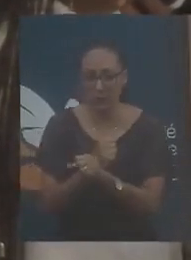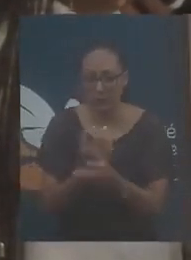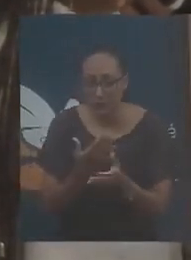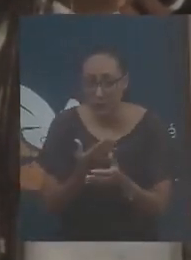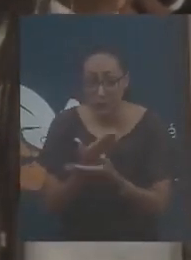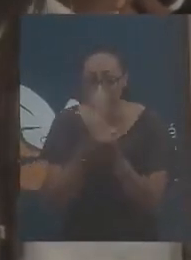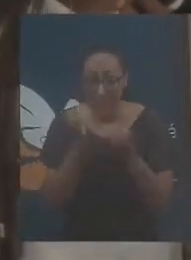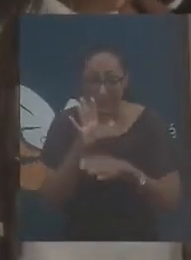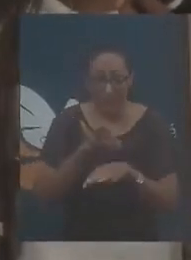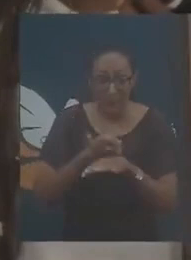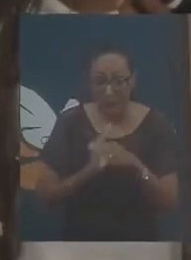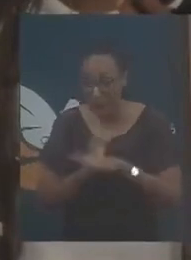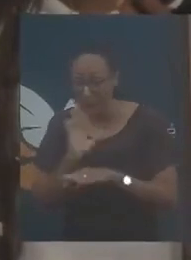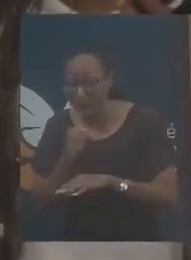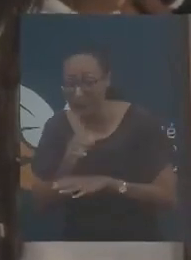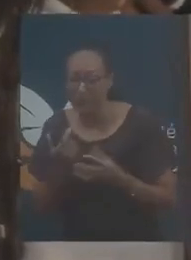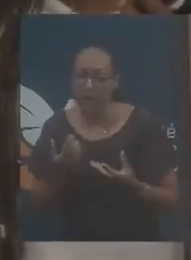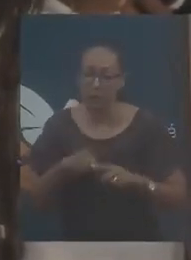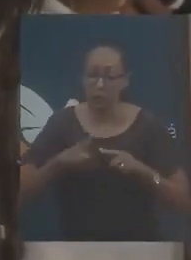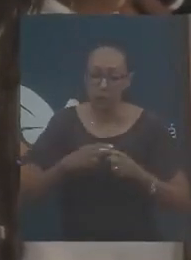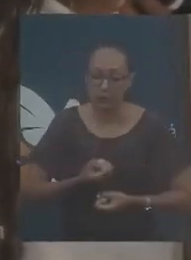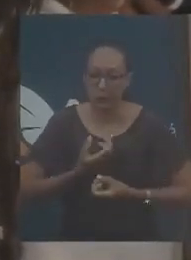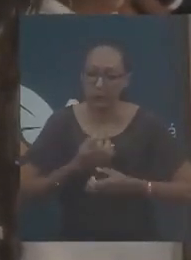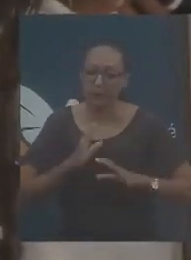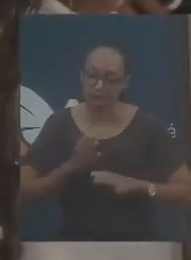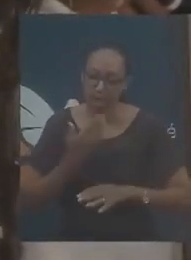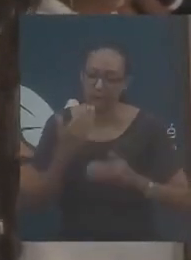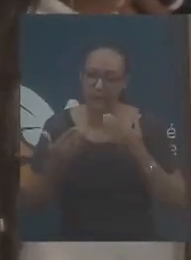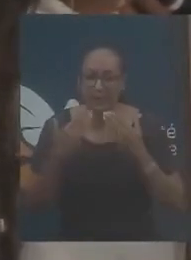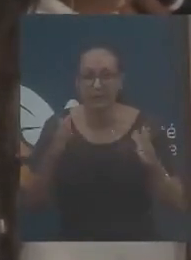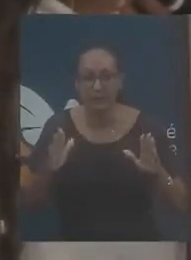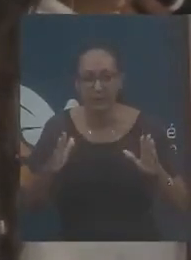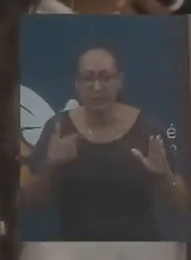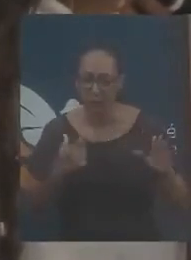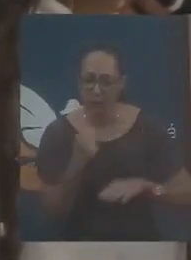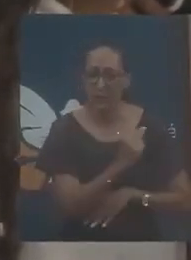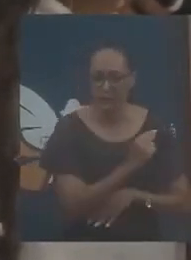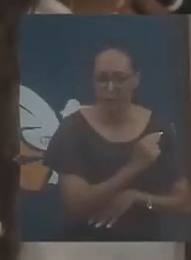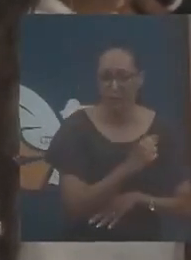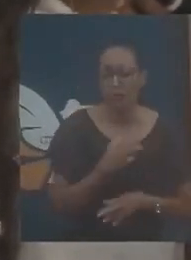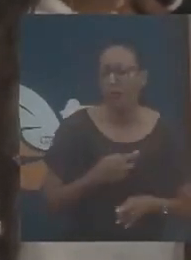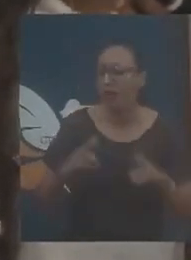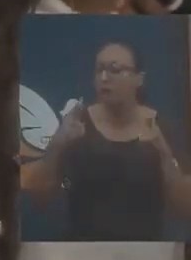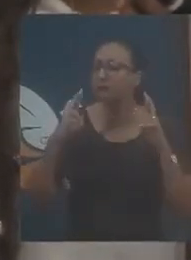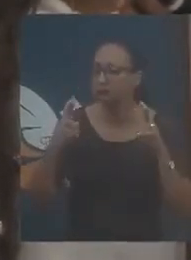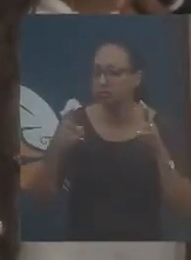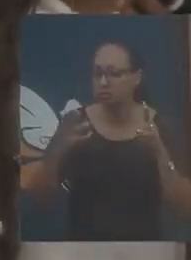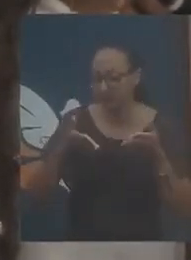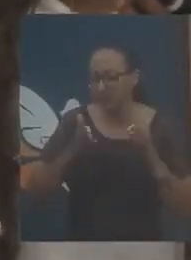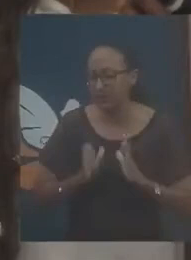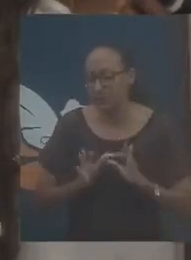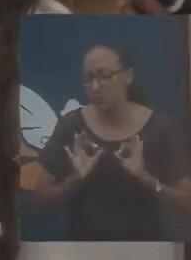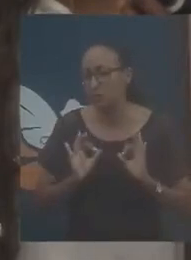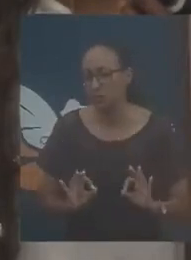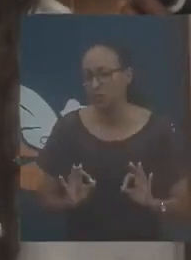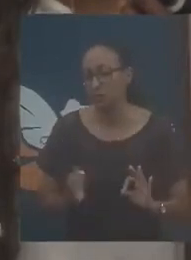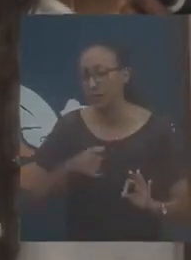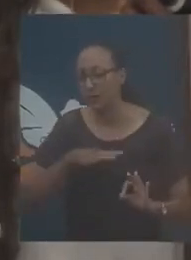5 minutes, mais il y a tellement de choses à dire. Je vous remercie. Et je m'en vais en espérant que vous allez prendre la bonne décision, parce que